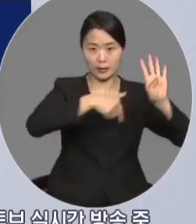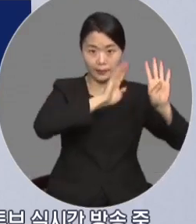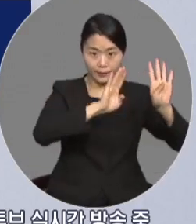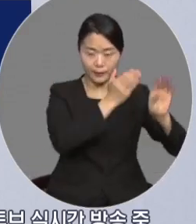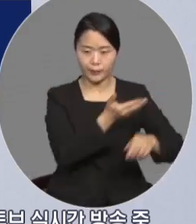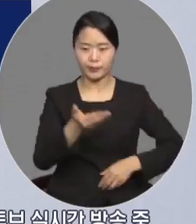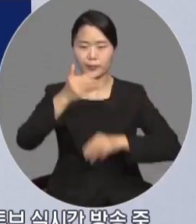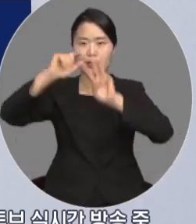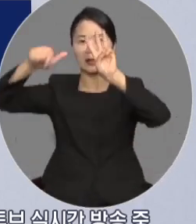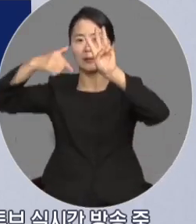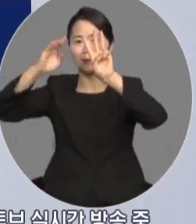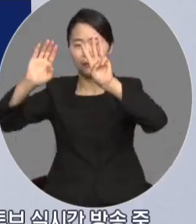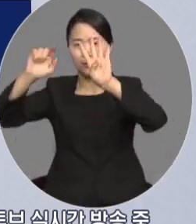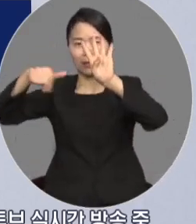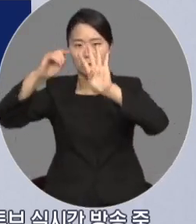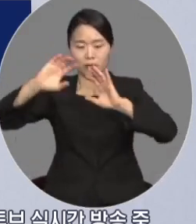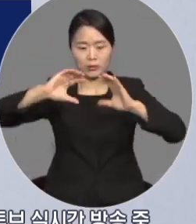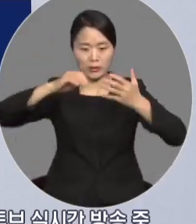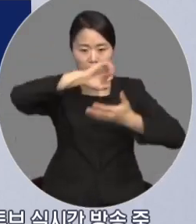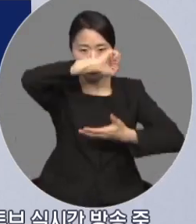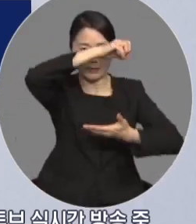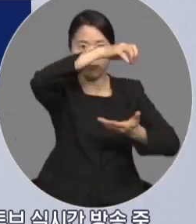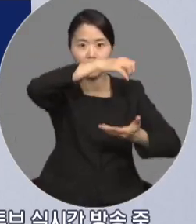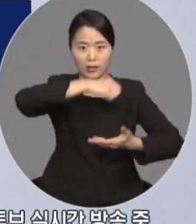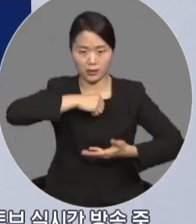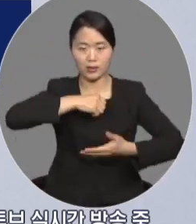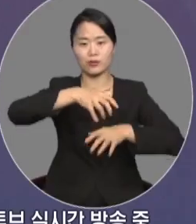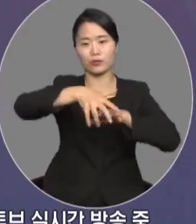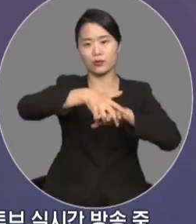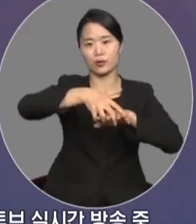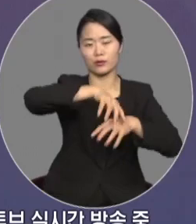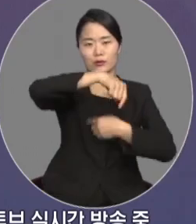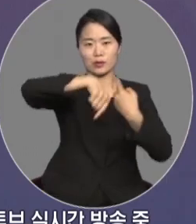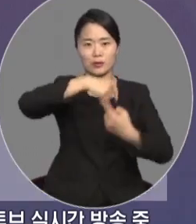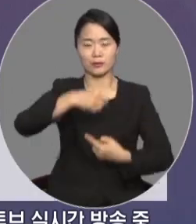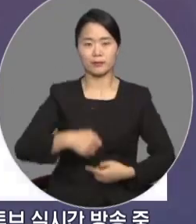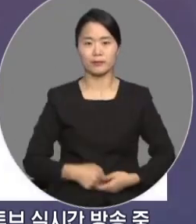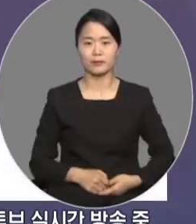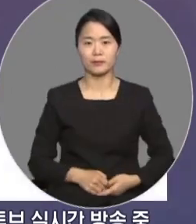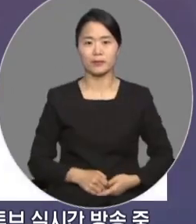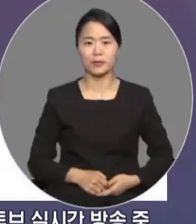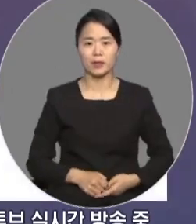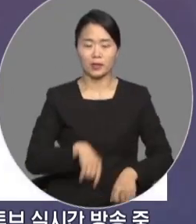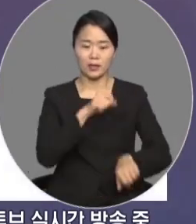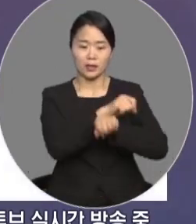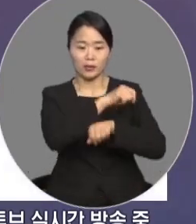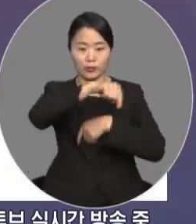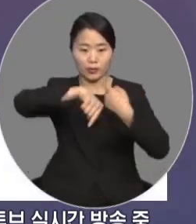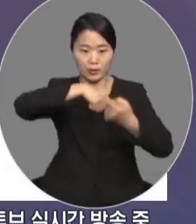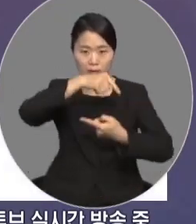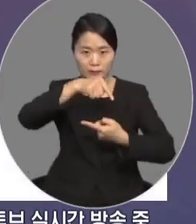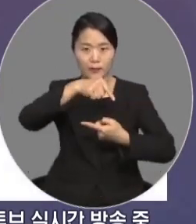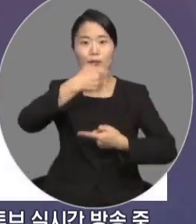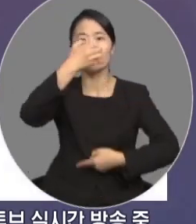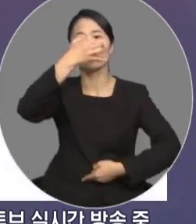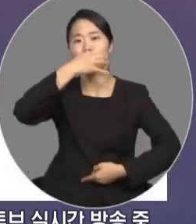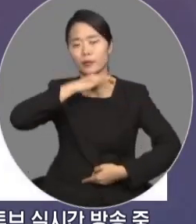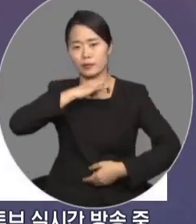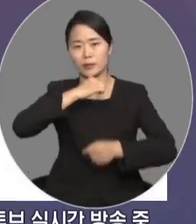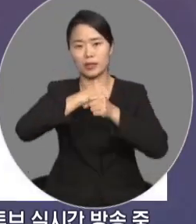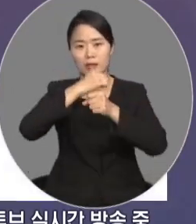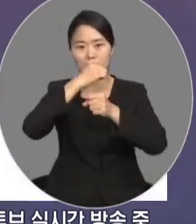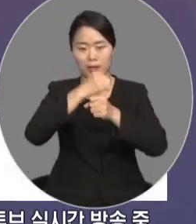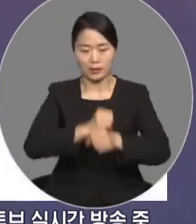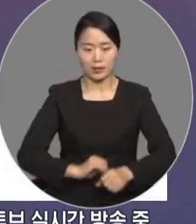상향하고 국가예산 확보 전담 조직을 만듭니다. 실용적 행정 운영을 위해 급변하는 사회